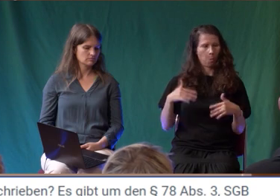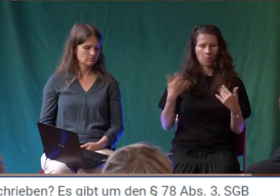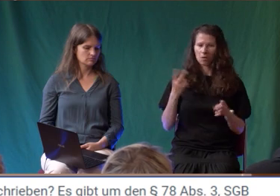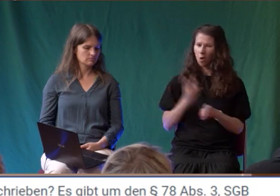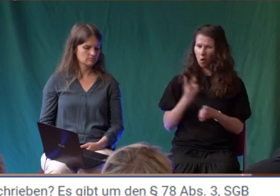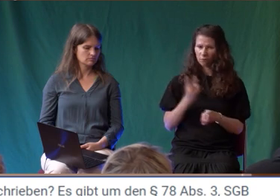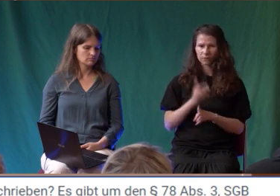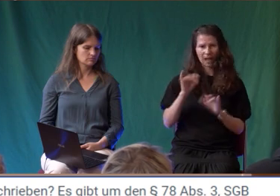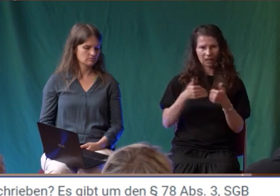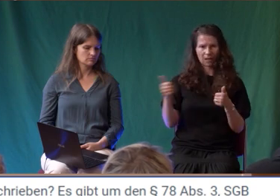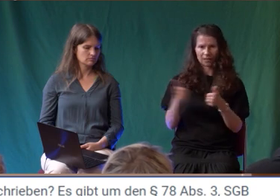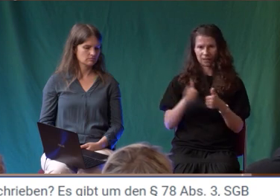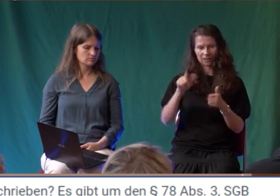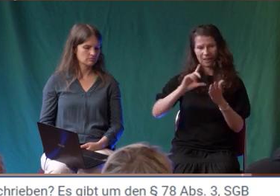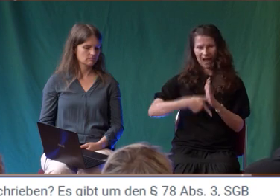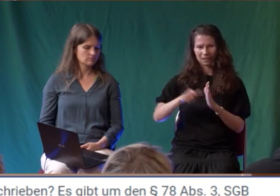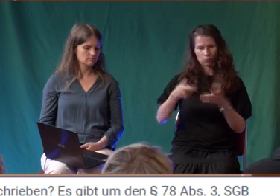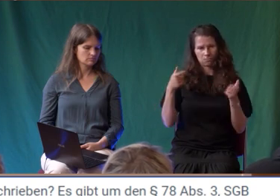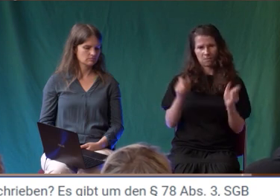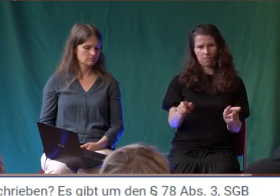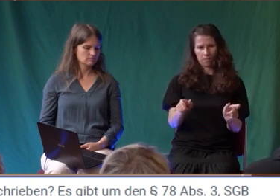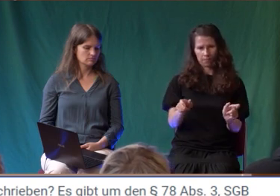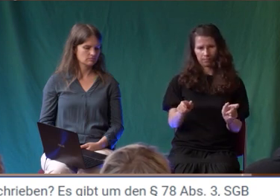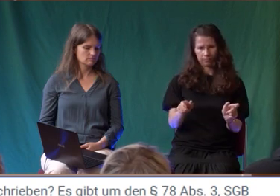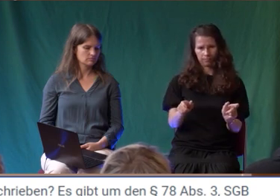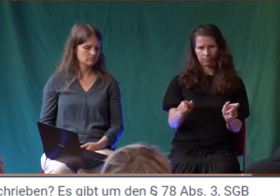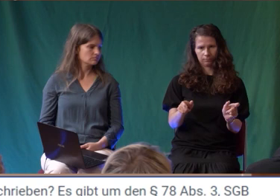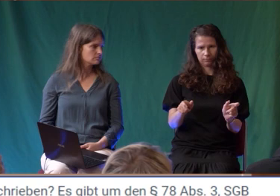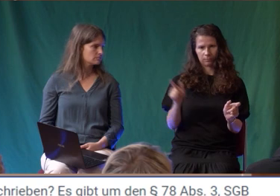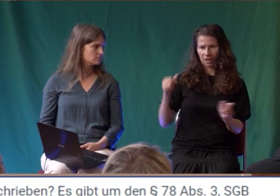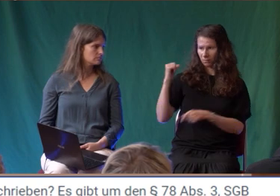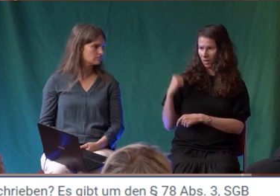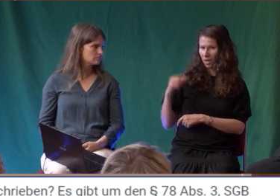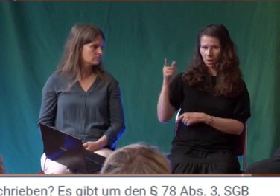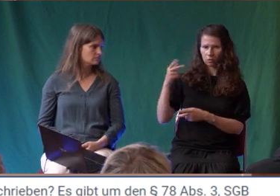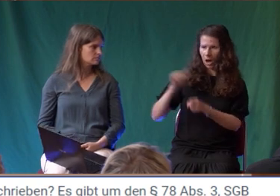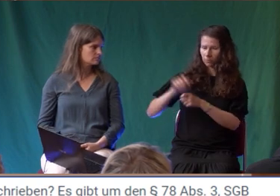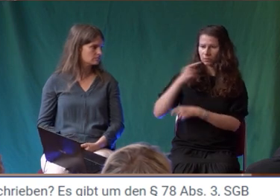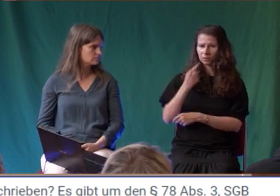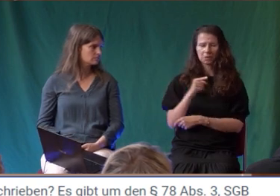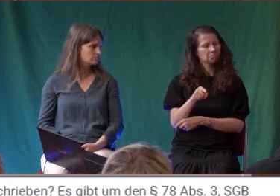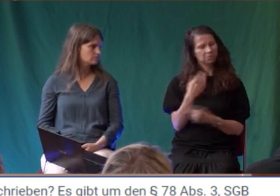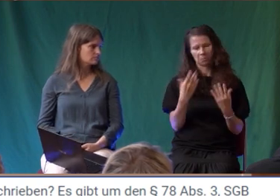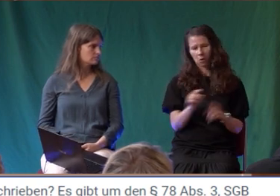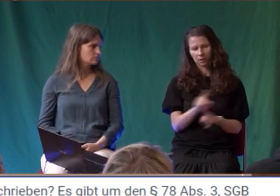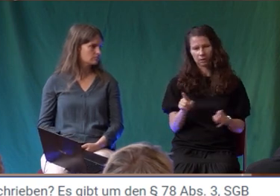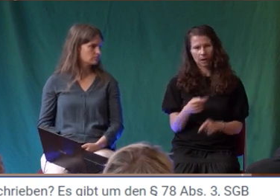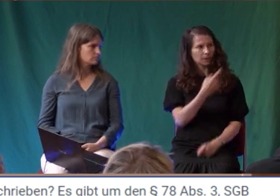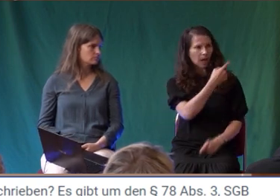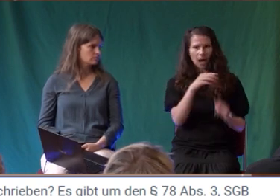Leistungen der elternassistenz angeblich ausgeschlossen wir sehen aber hier sie sind es